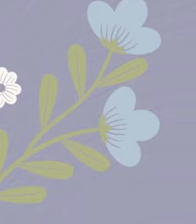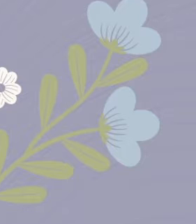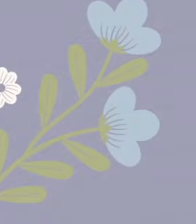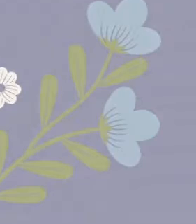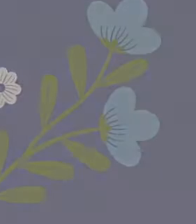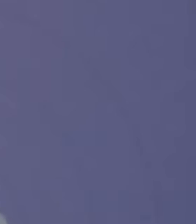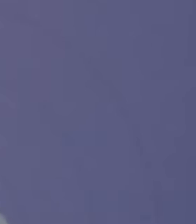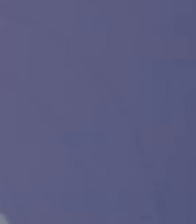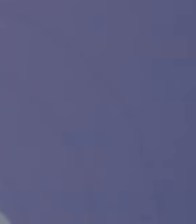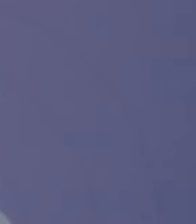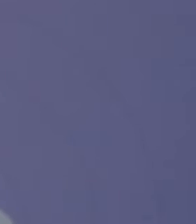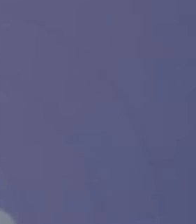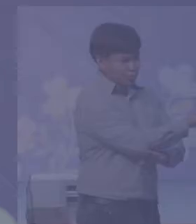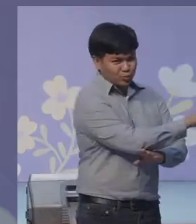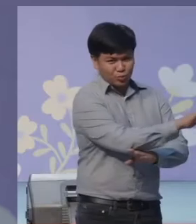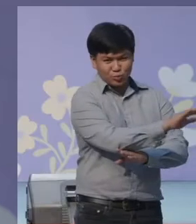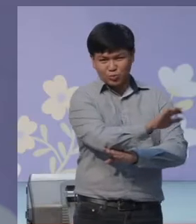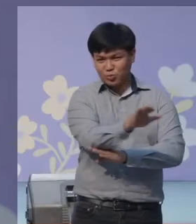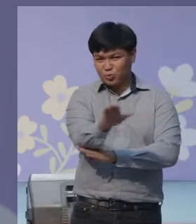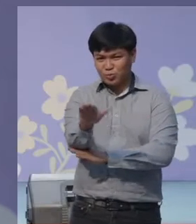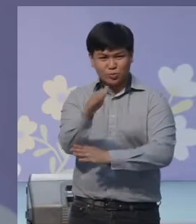Magandang hapon sa inyong lahat.